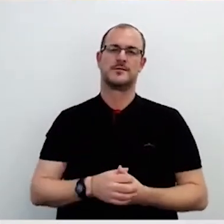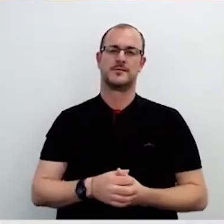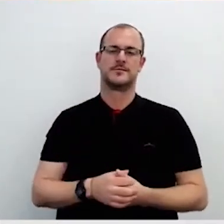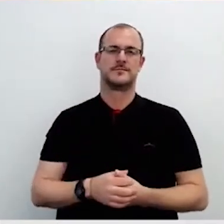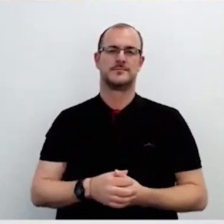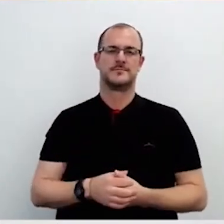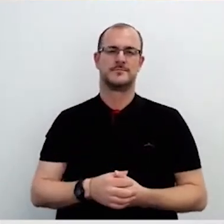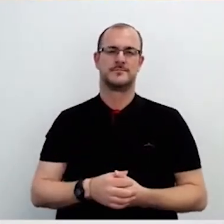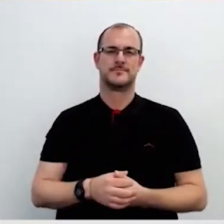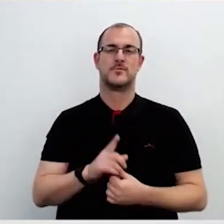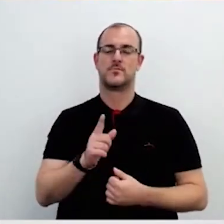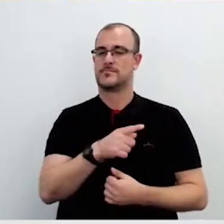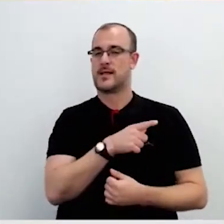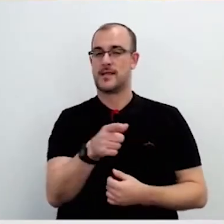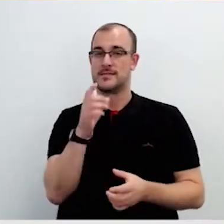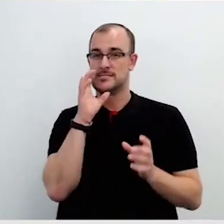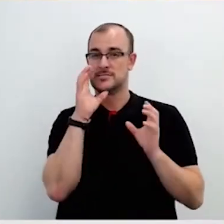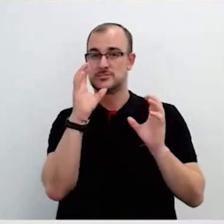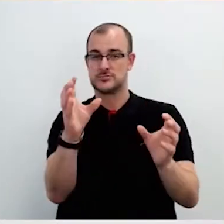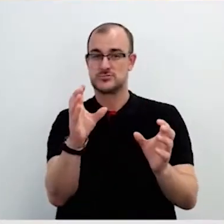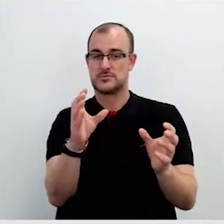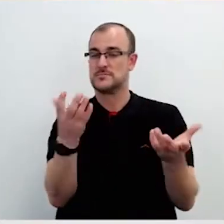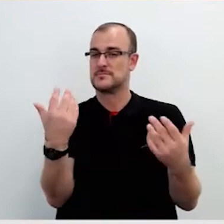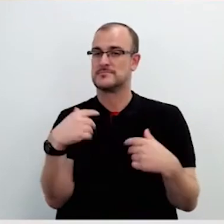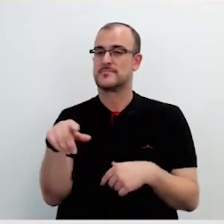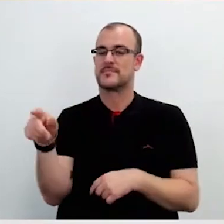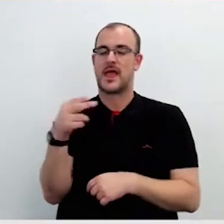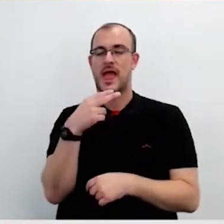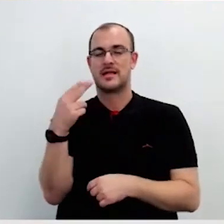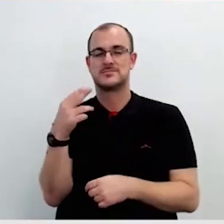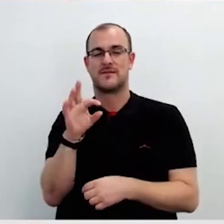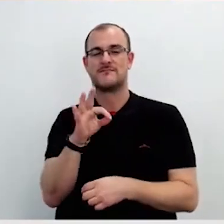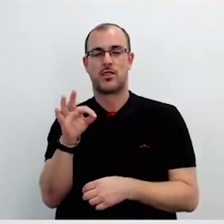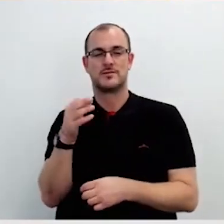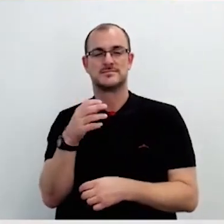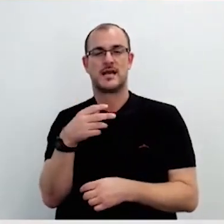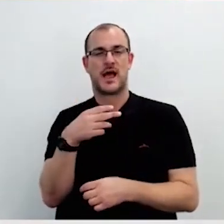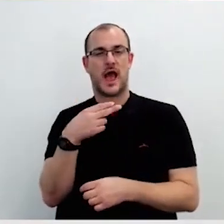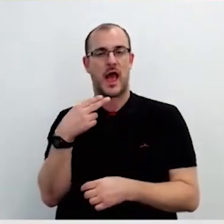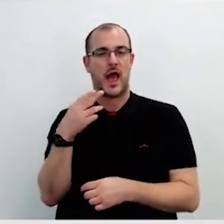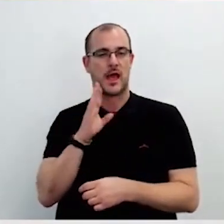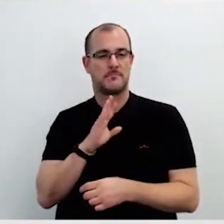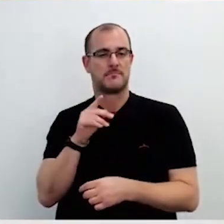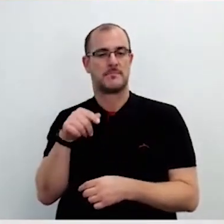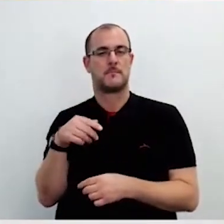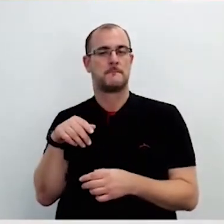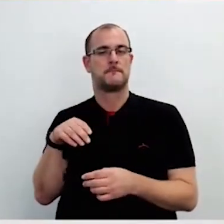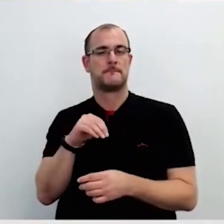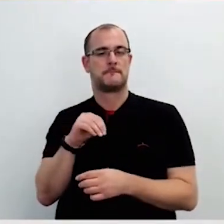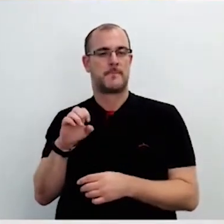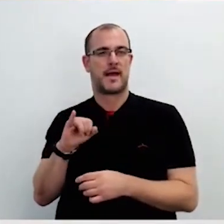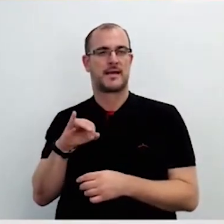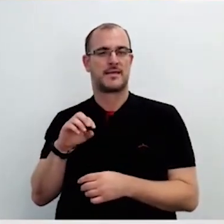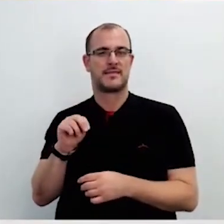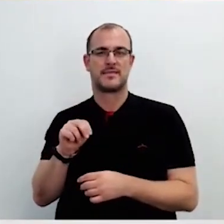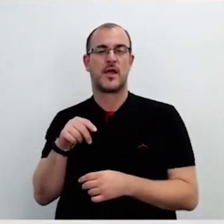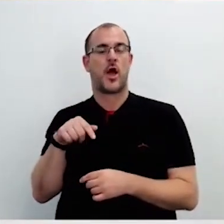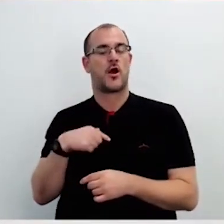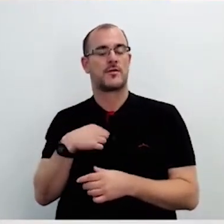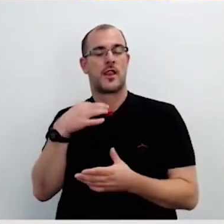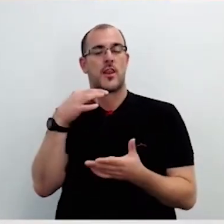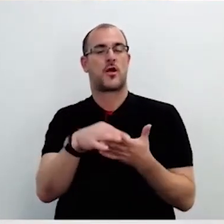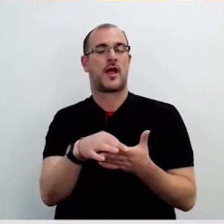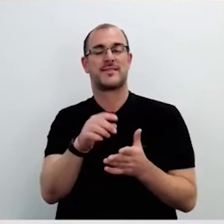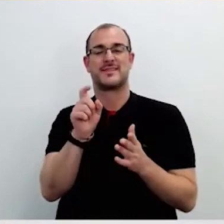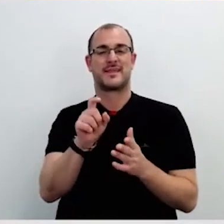alle Zuschauerinnen und Zuschauer aus dem hessischen Flörsheim am Main. Aufgepasst, da gibt es heute einen lokalen Digitaltag